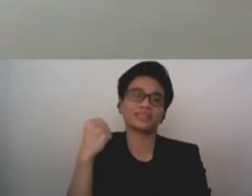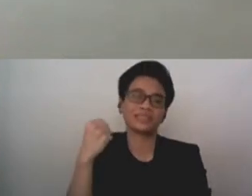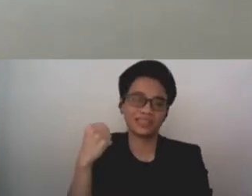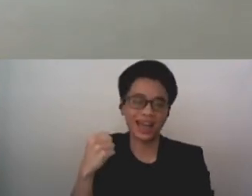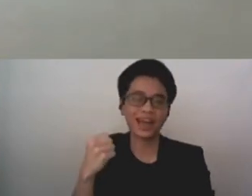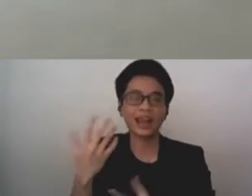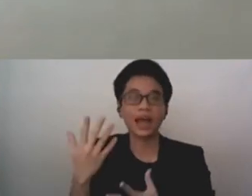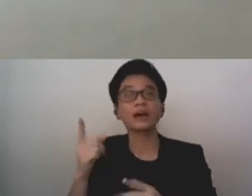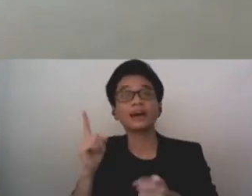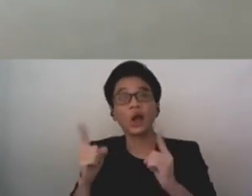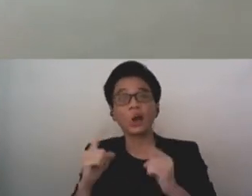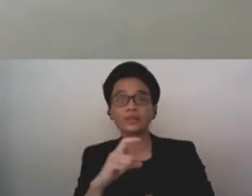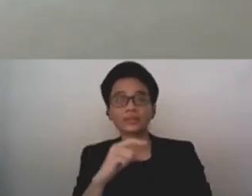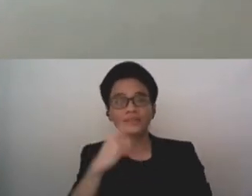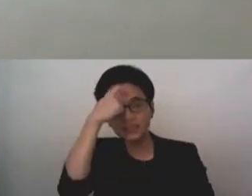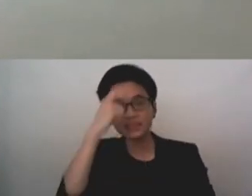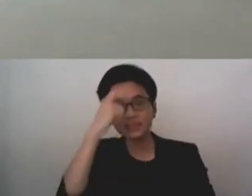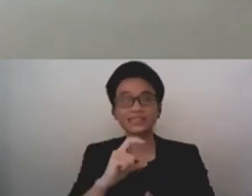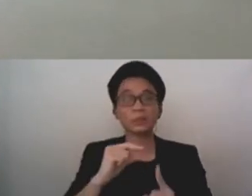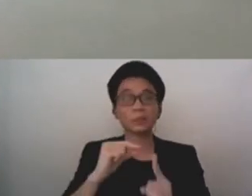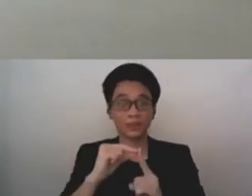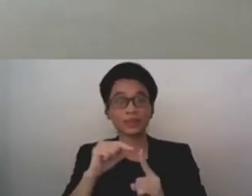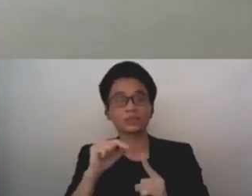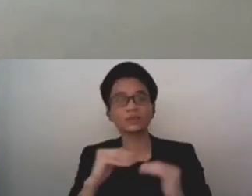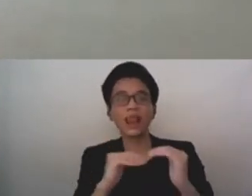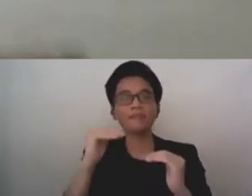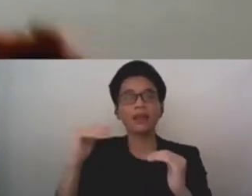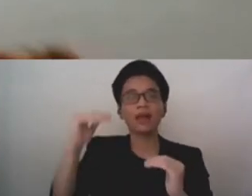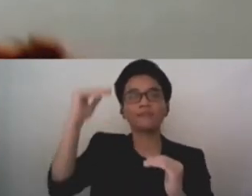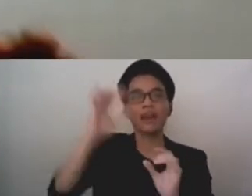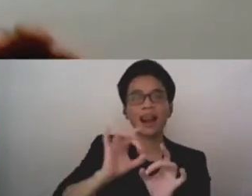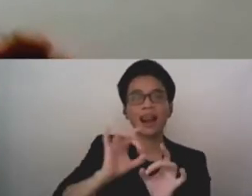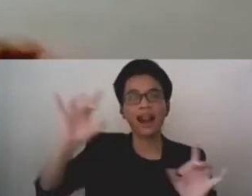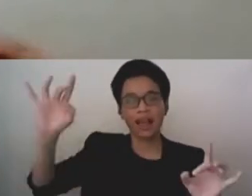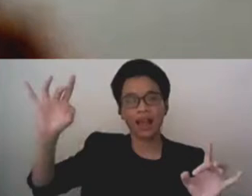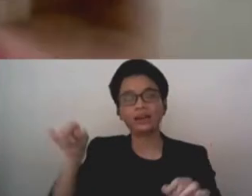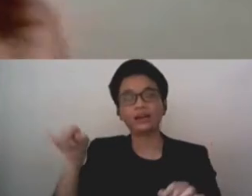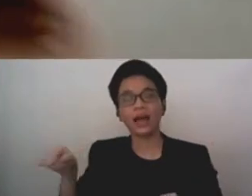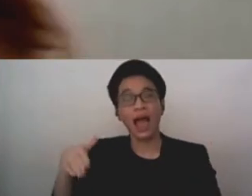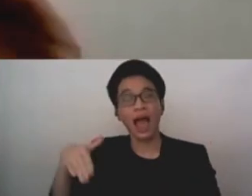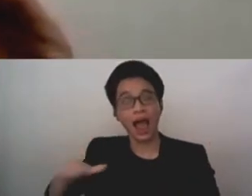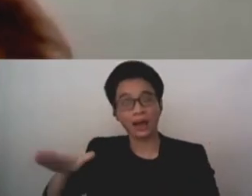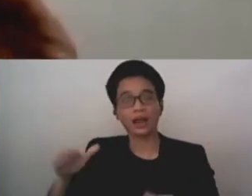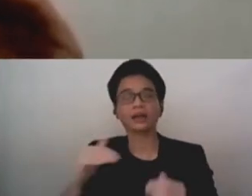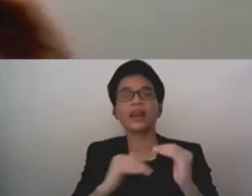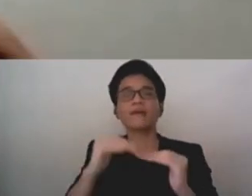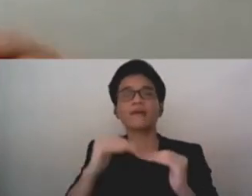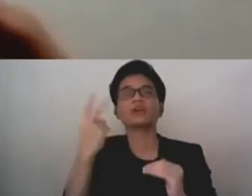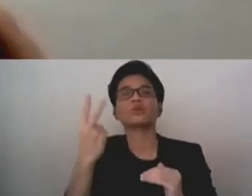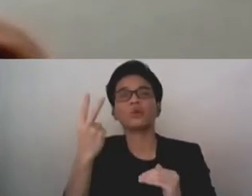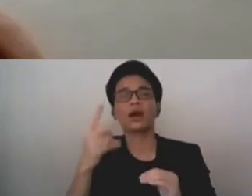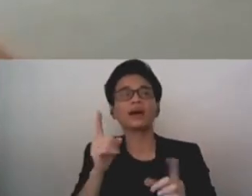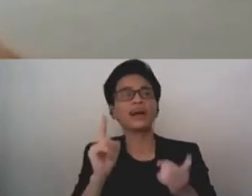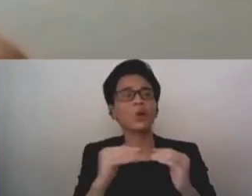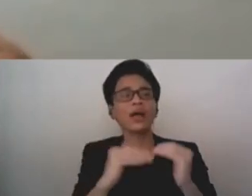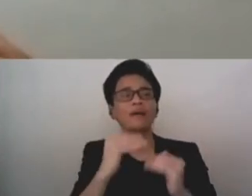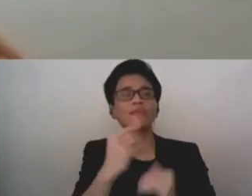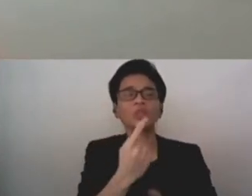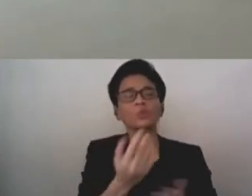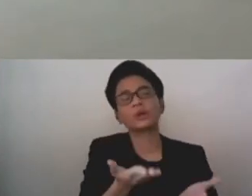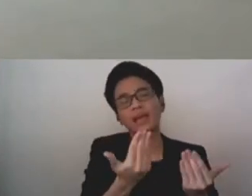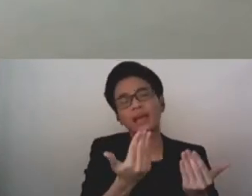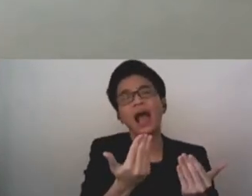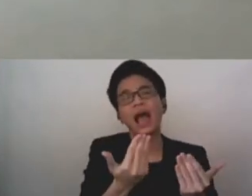palsy itu ada level-levelnya, nah kebetulan anak saya berarti di level 2. Jadi level 1 itu yang paling ringan, level 2 itu ya di bawahnya